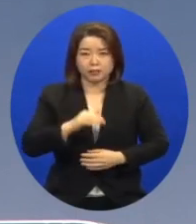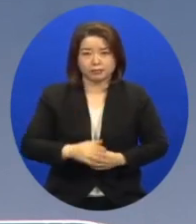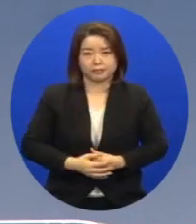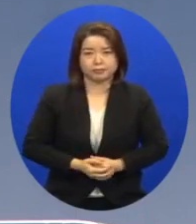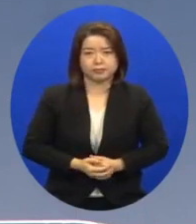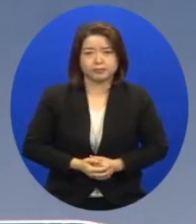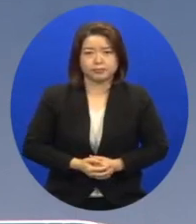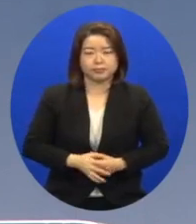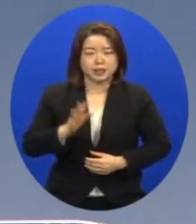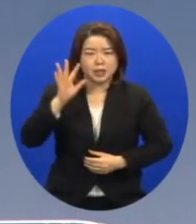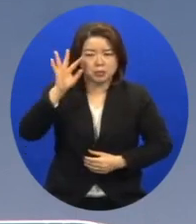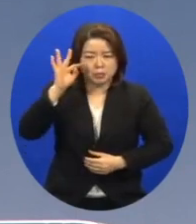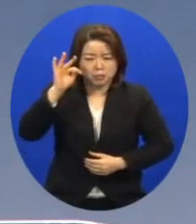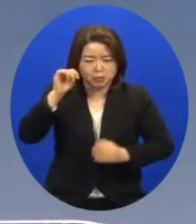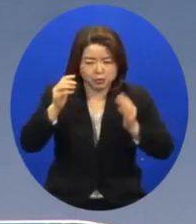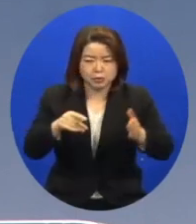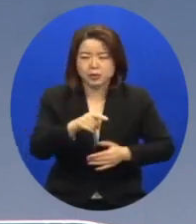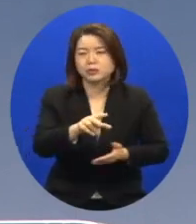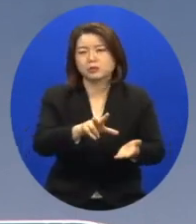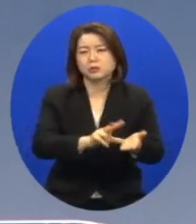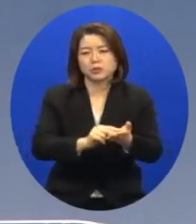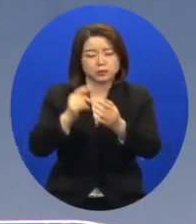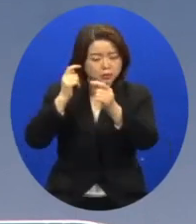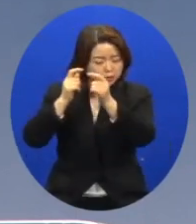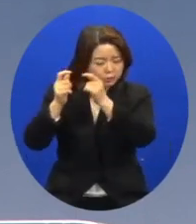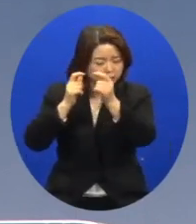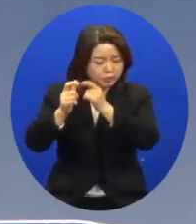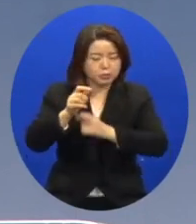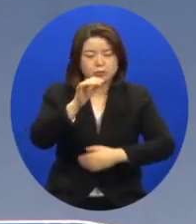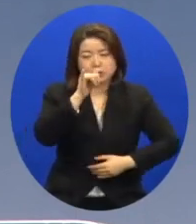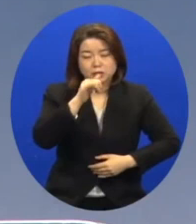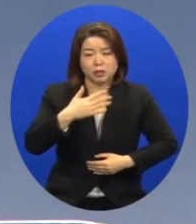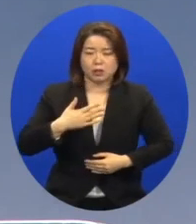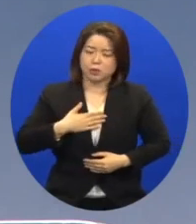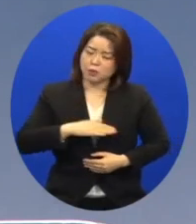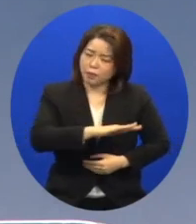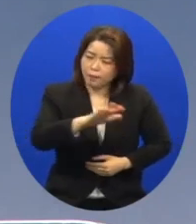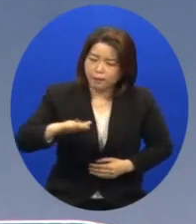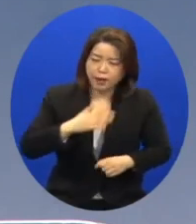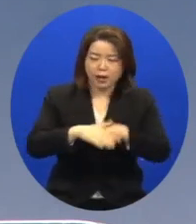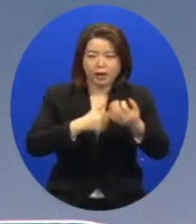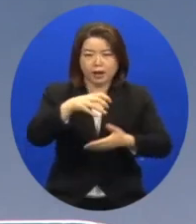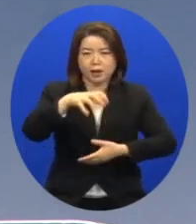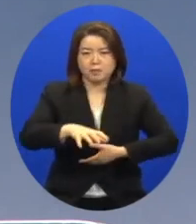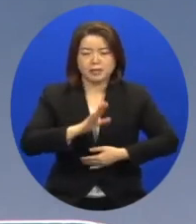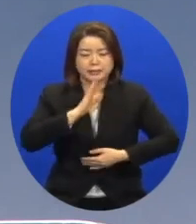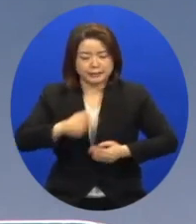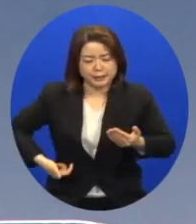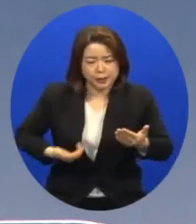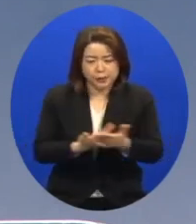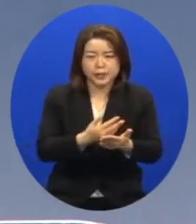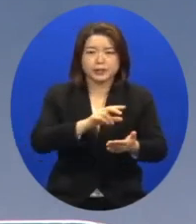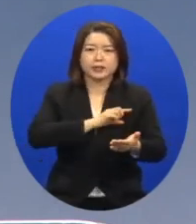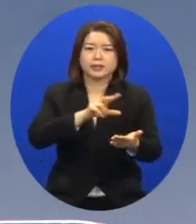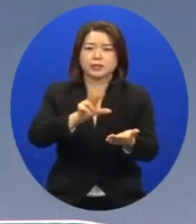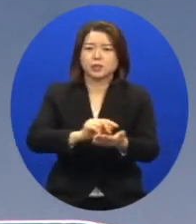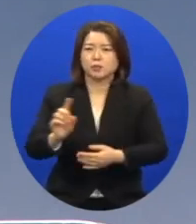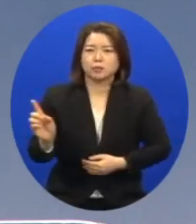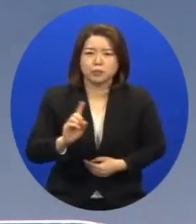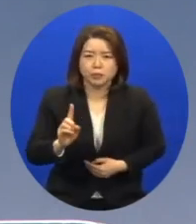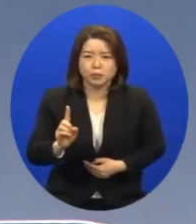며칠을 그 문제로 고민을 했습니다 부디 치우 우리가 하나님 앞에 진짜로 해결될 제목이 뭘까